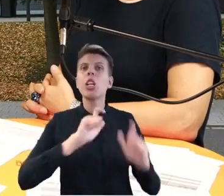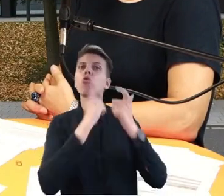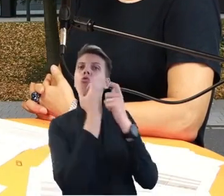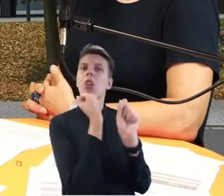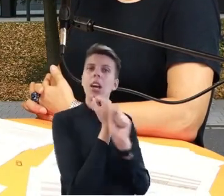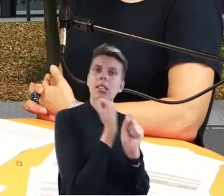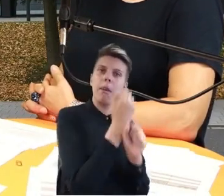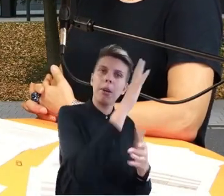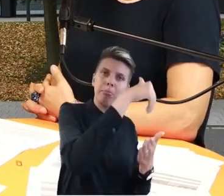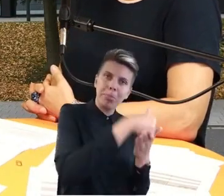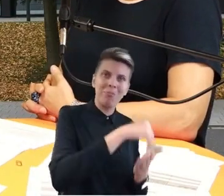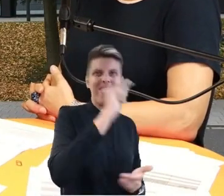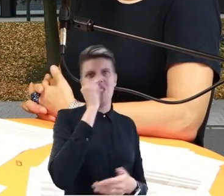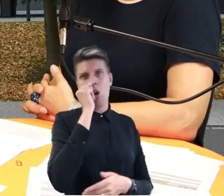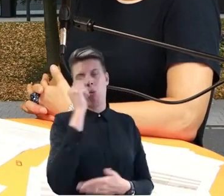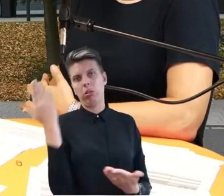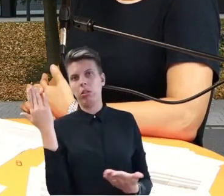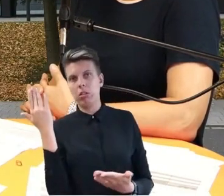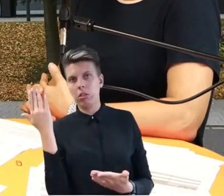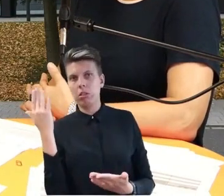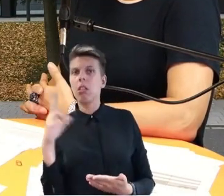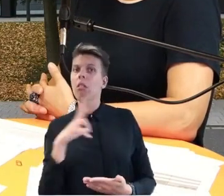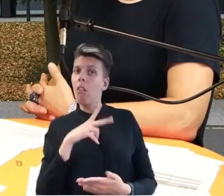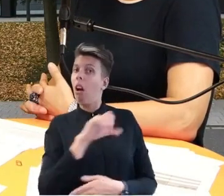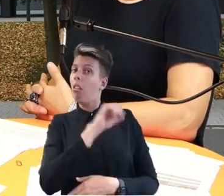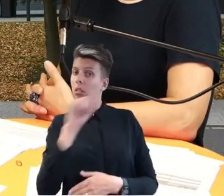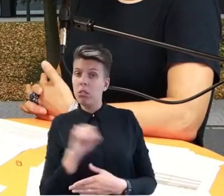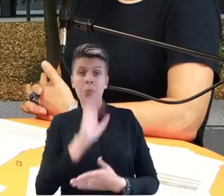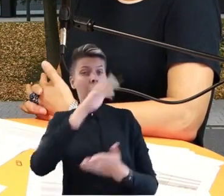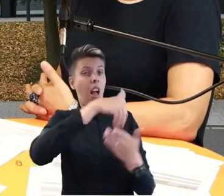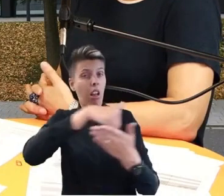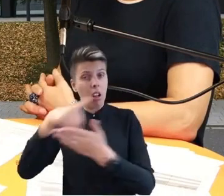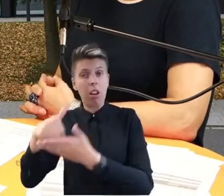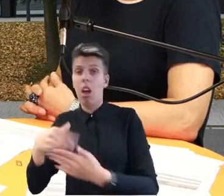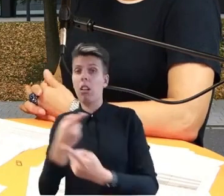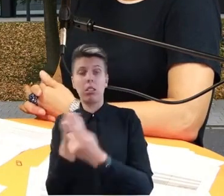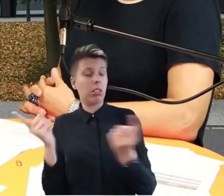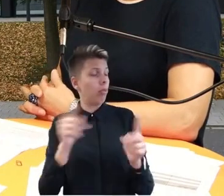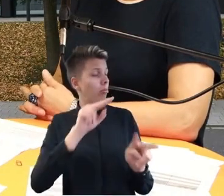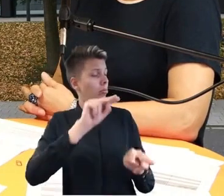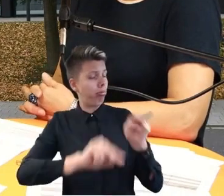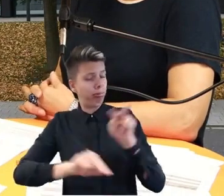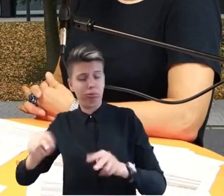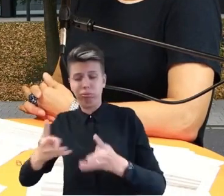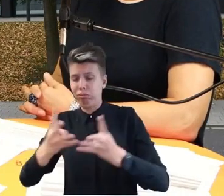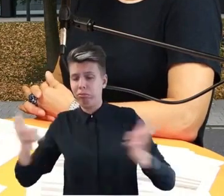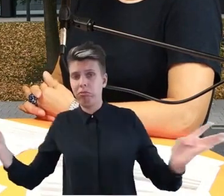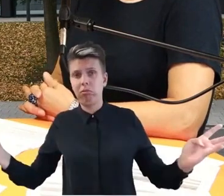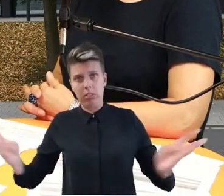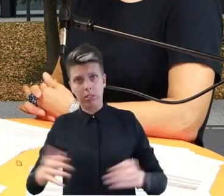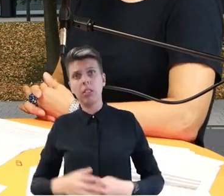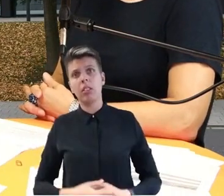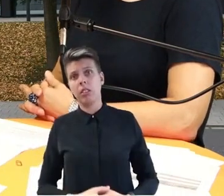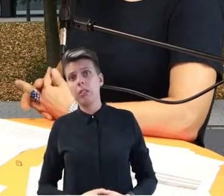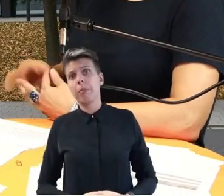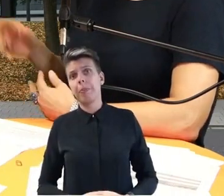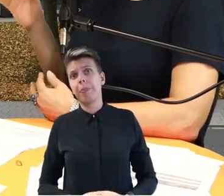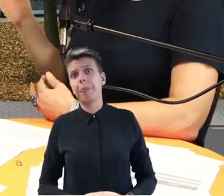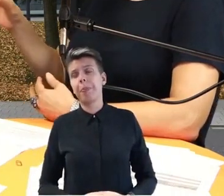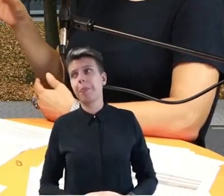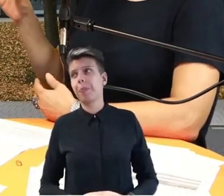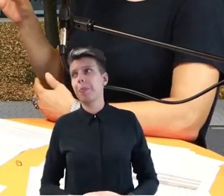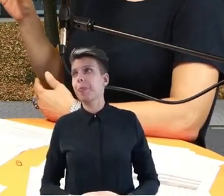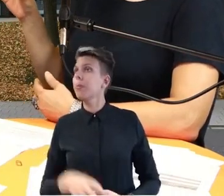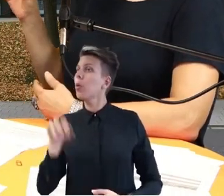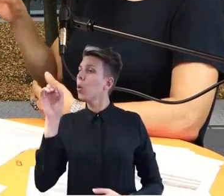morgen also wir wir blicken auch in seminaren zum beispiel auf diese aspekte und